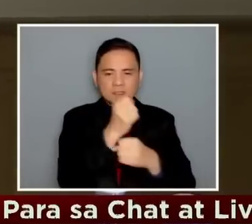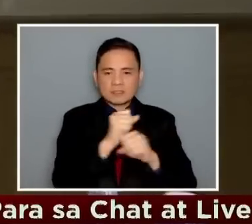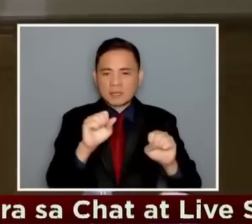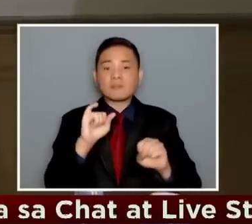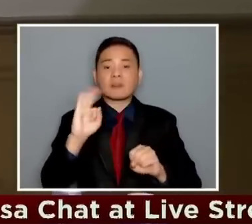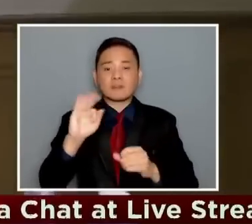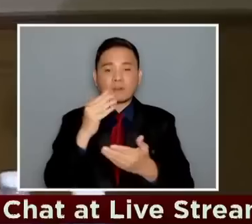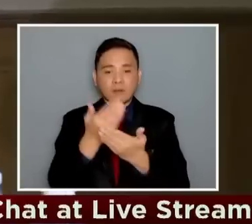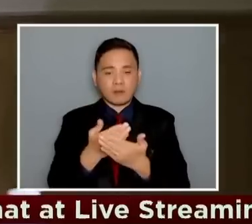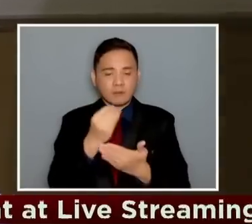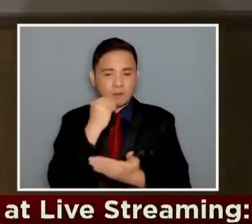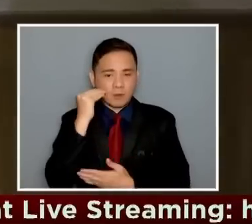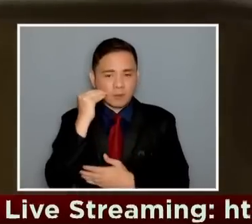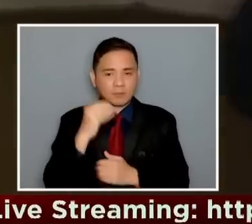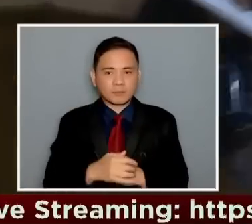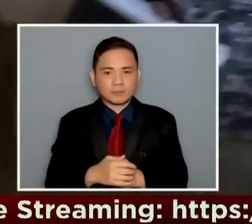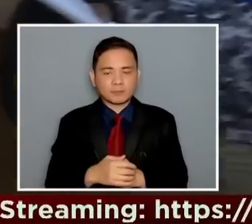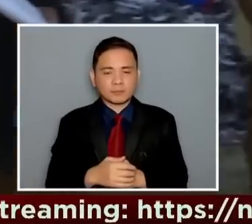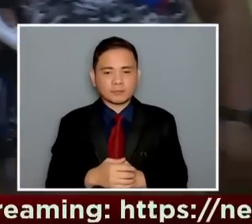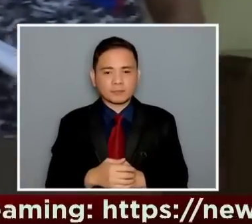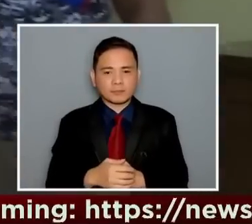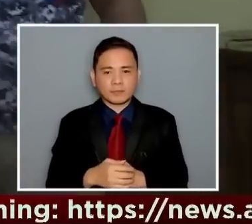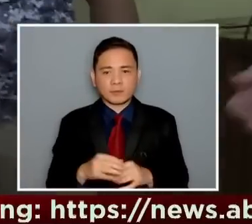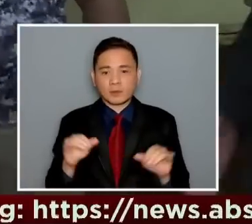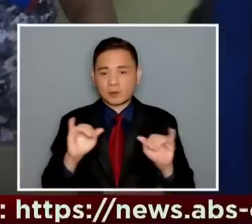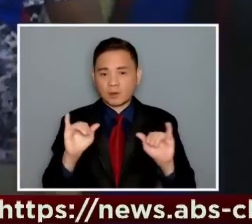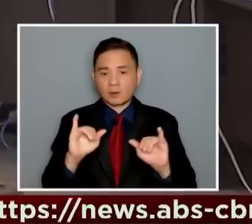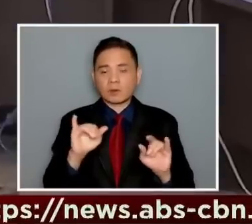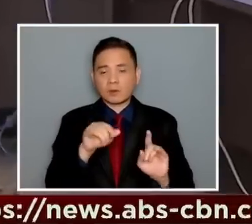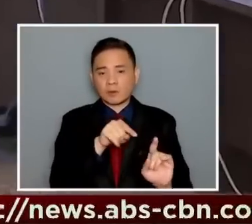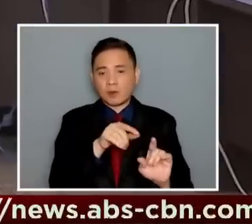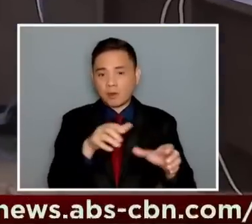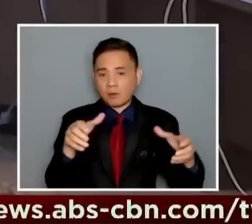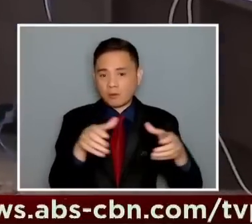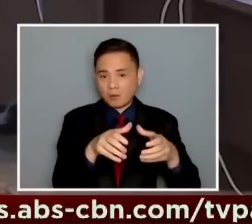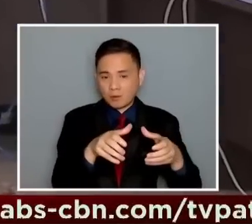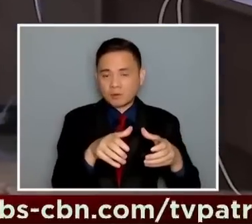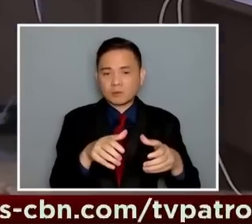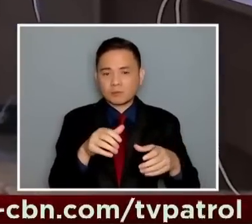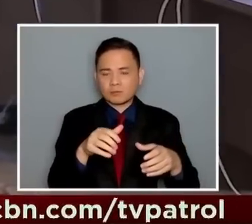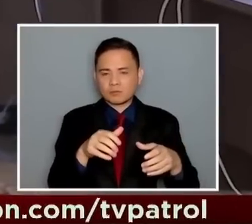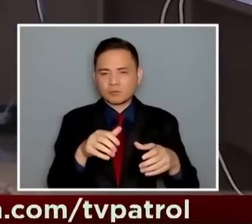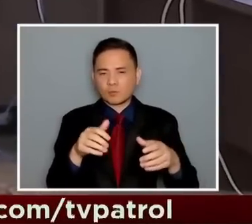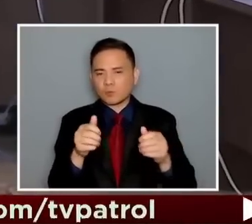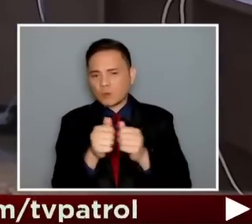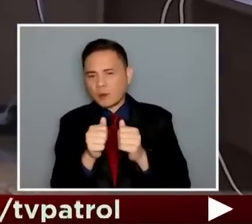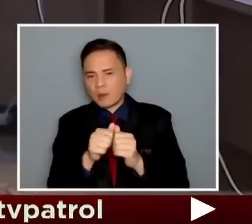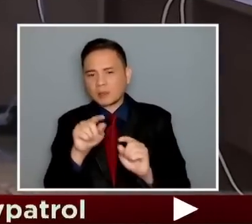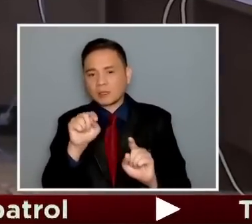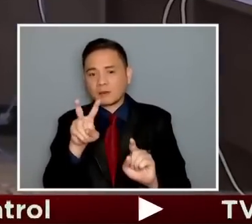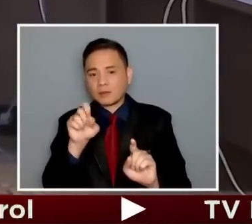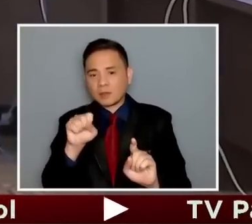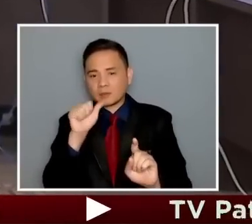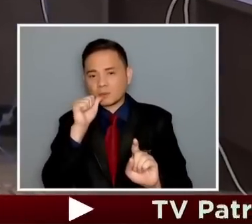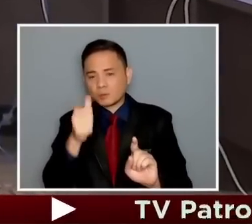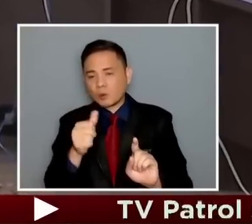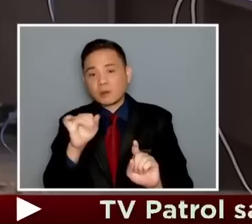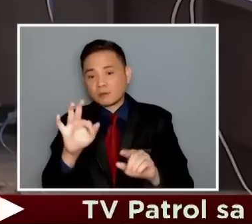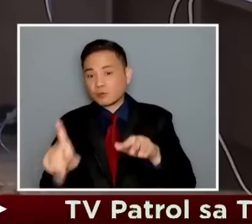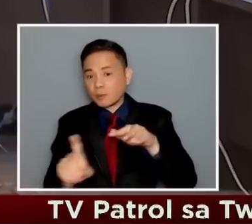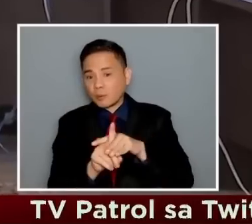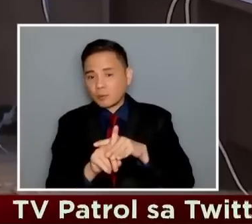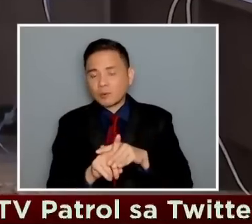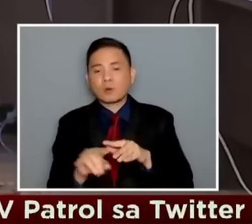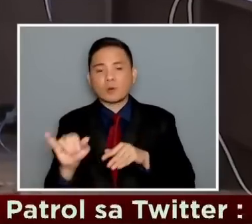ng kanyang mga kasamahan ang kapalaran ni Congressman Arnolfo Teves pag umumoto ito bukas at magdidesisyon daw ang Kamara ng sumusunod sa